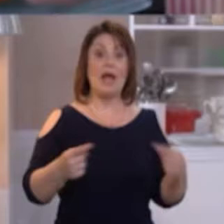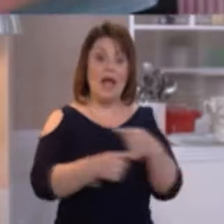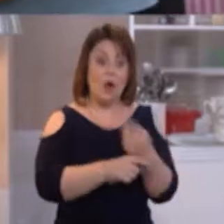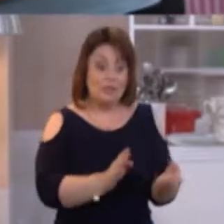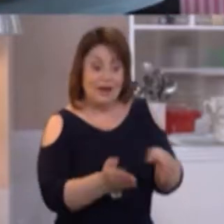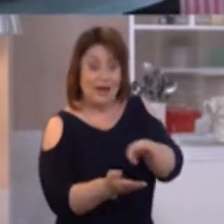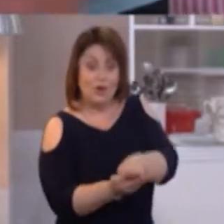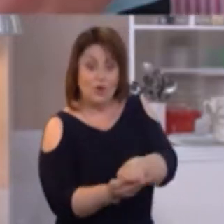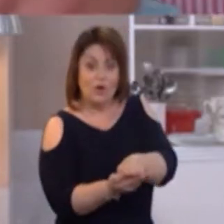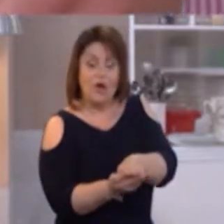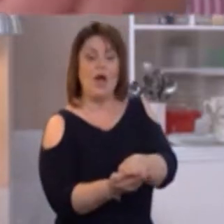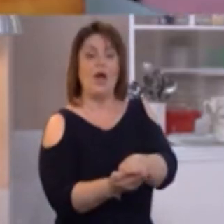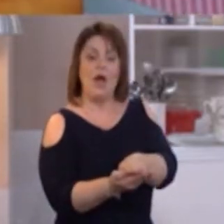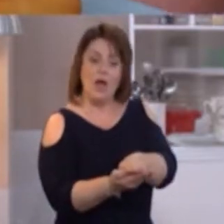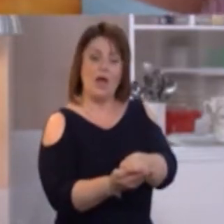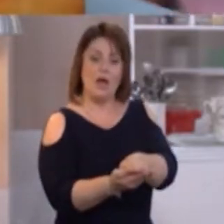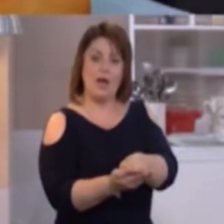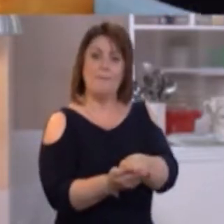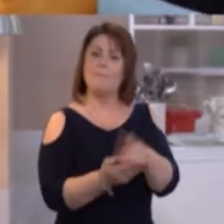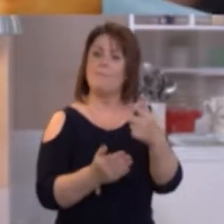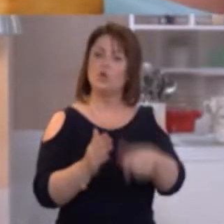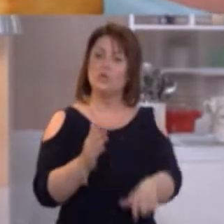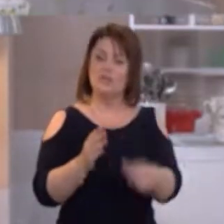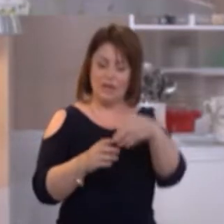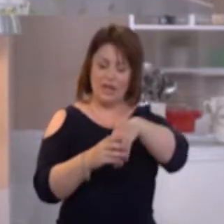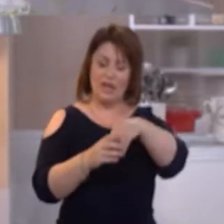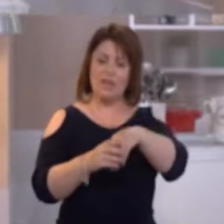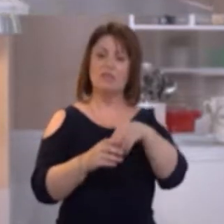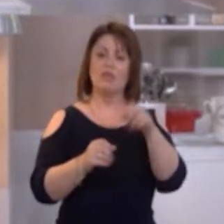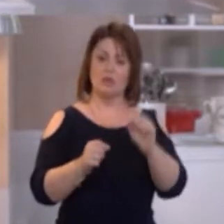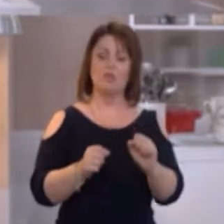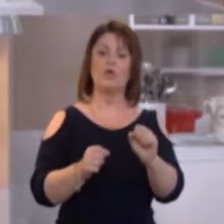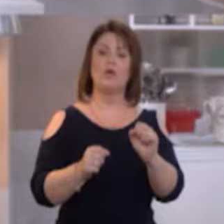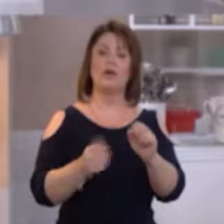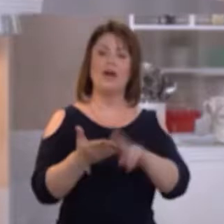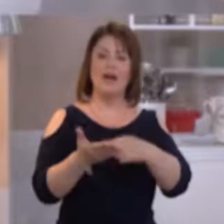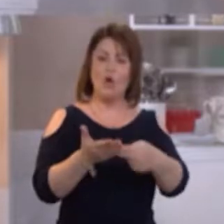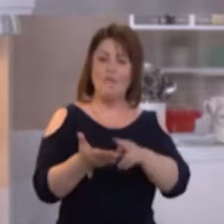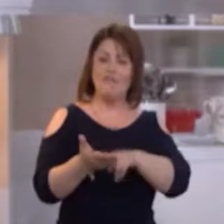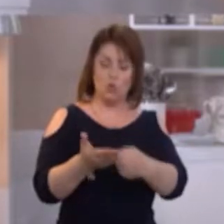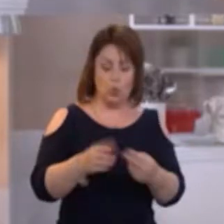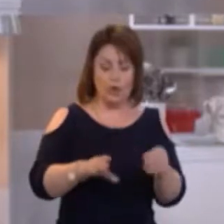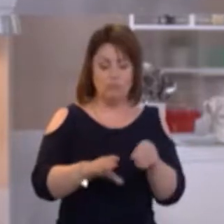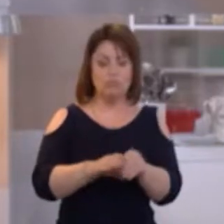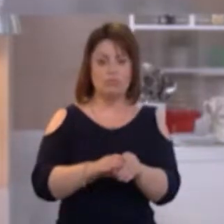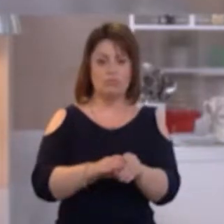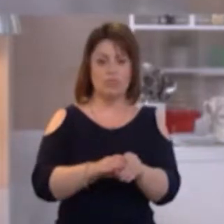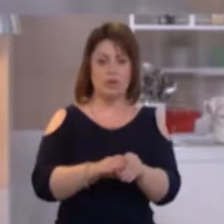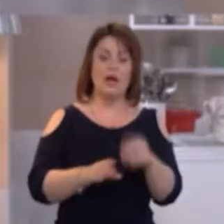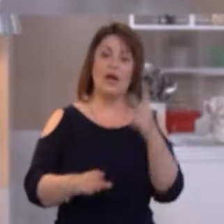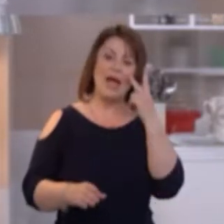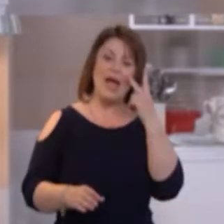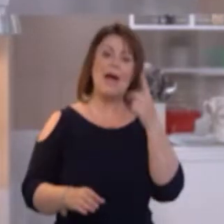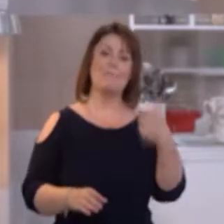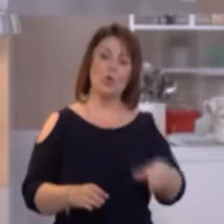contrario. Così perché all'interno ci andiamo a mettere... La confettura. Sì, le nostre ciliegie. Ah, ecco perché